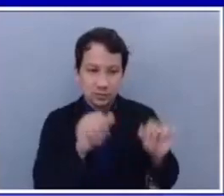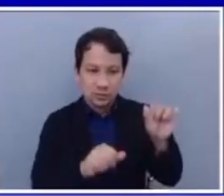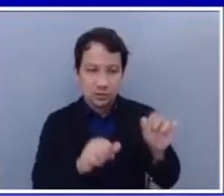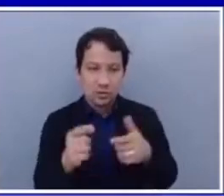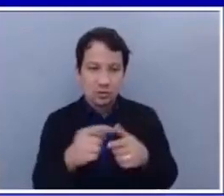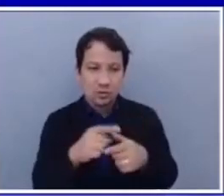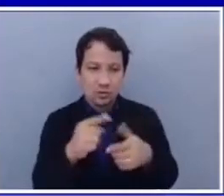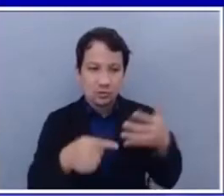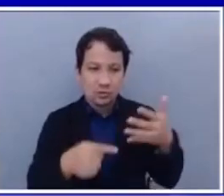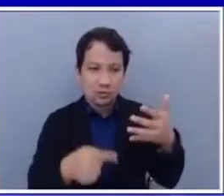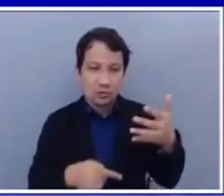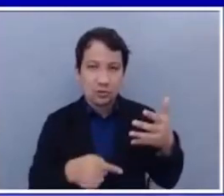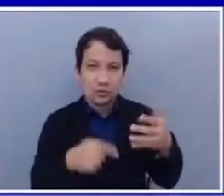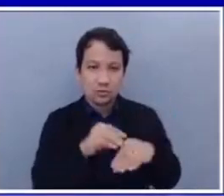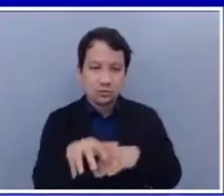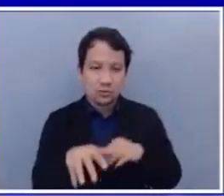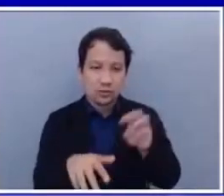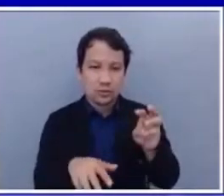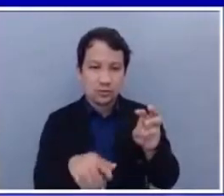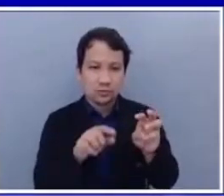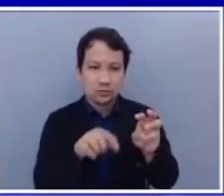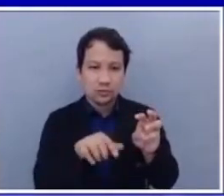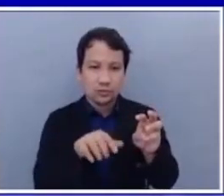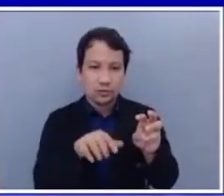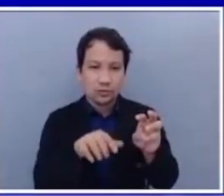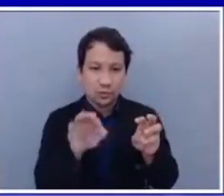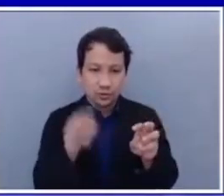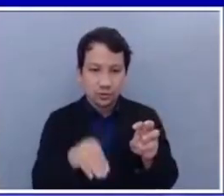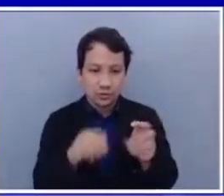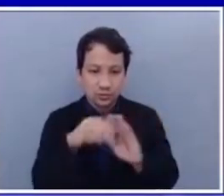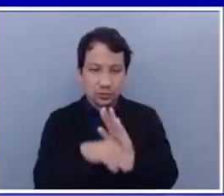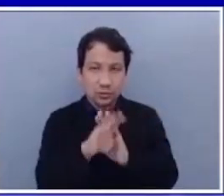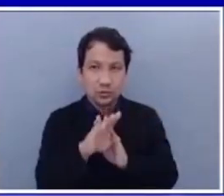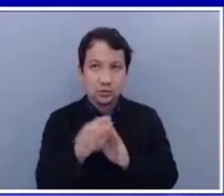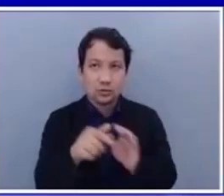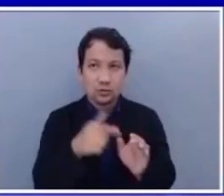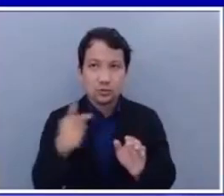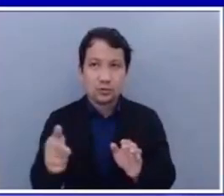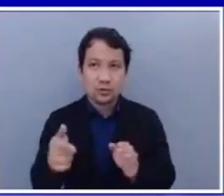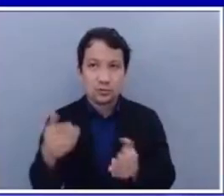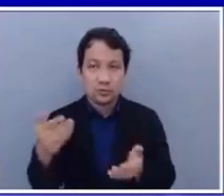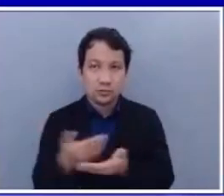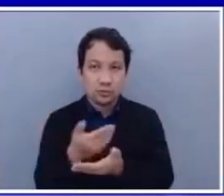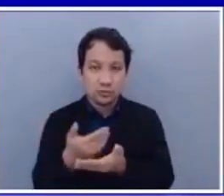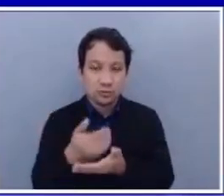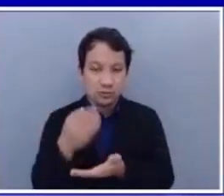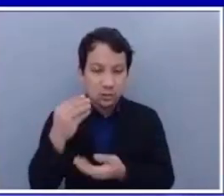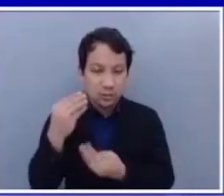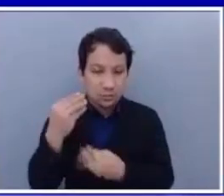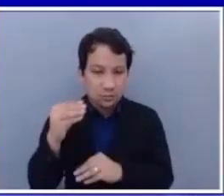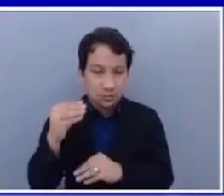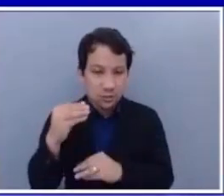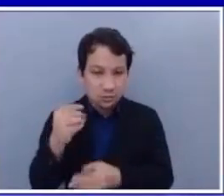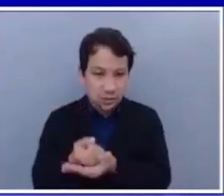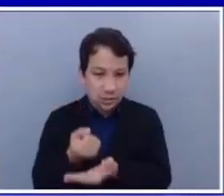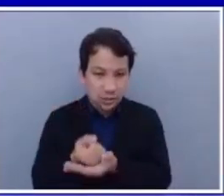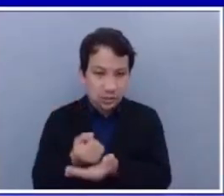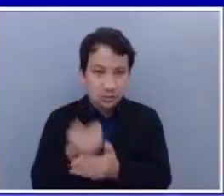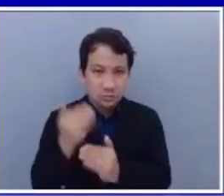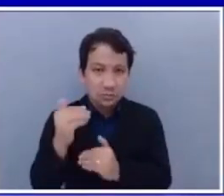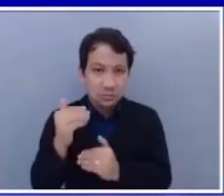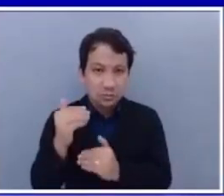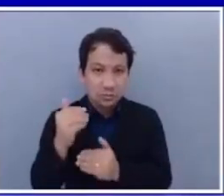of the 6.9% inflation to the income of minimum wage earners? Oh, well,